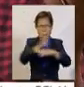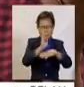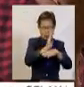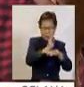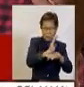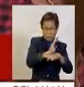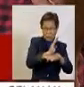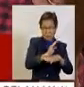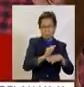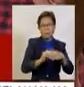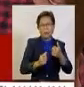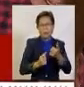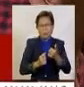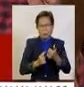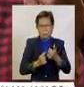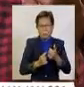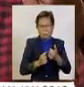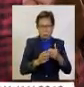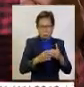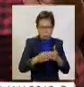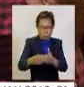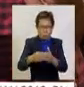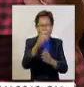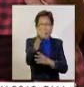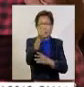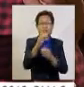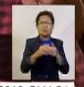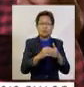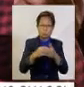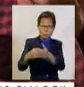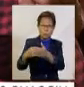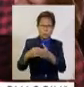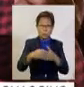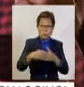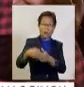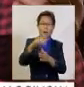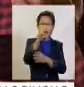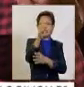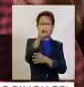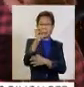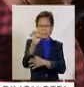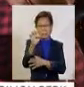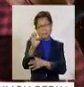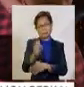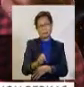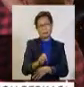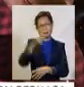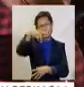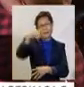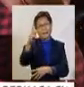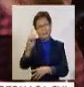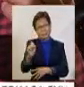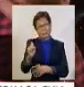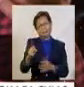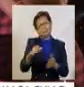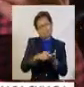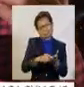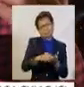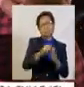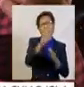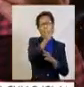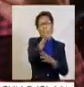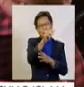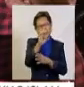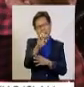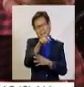perniagaan adalah didokong oleh SME ataupun industri kecil dan sederhana, yang mereka ini kadang-kadang